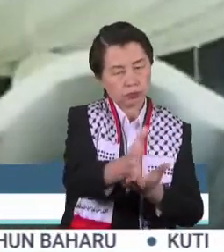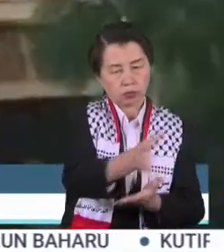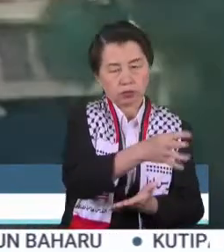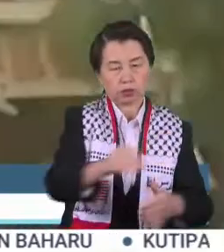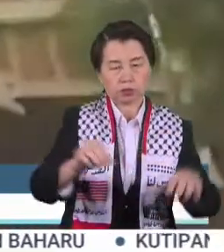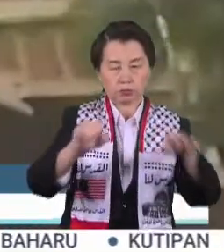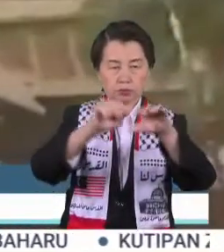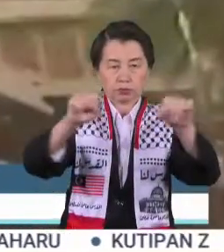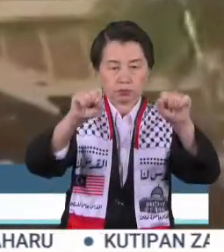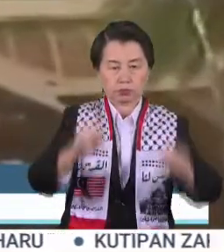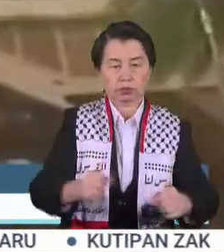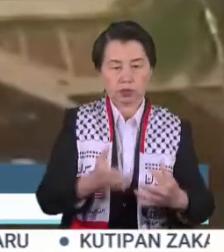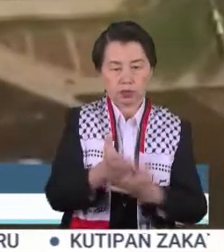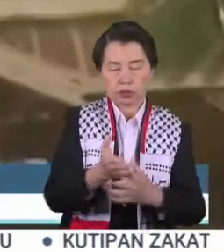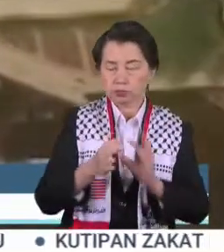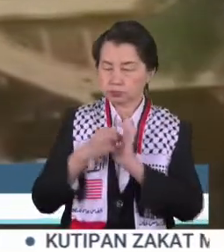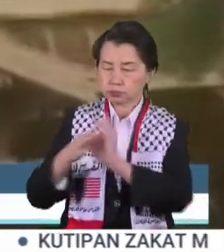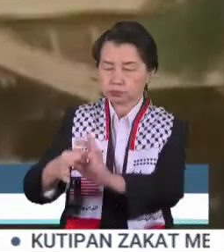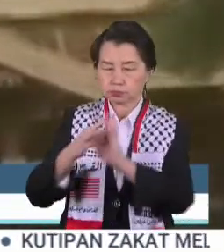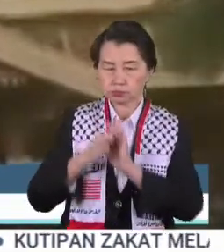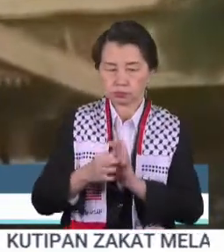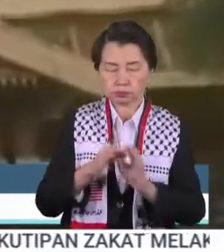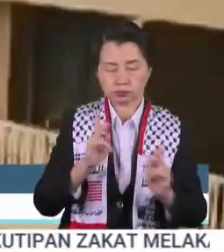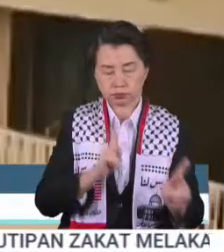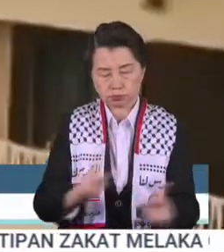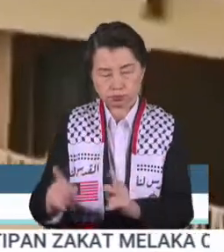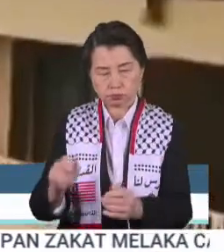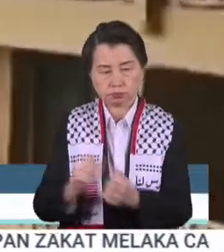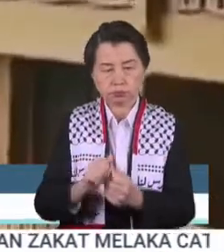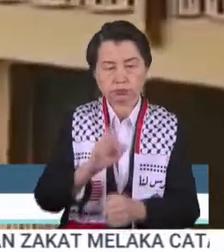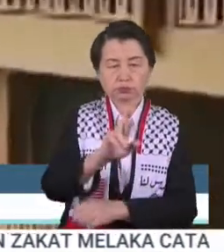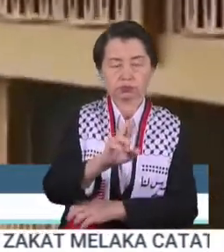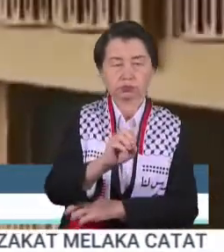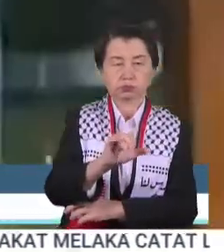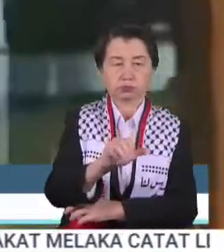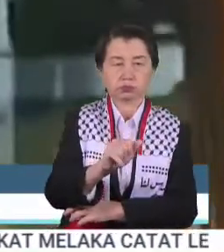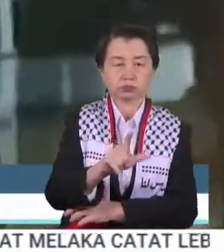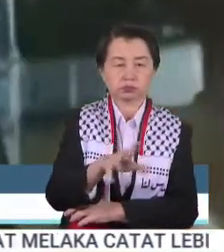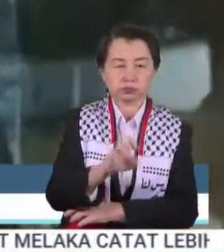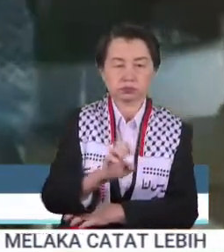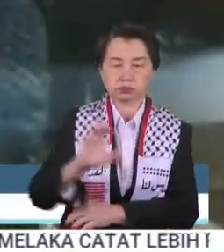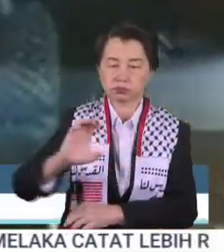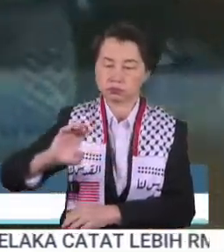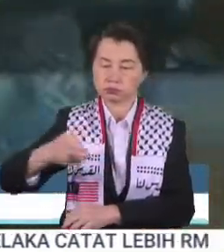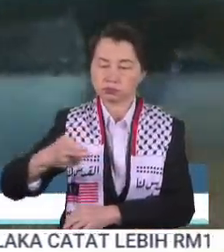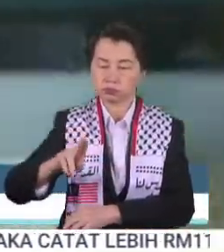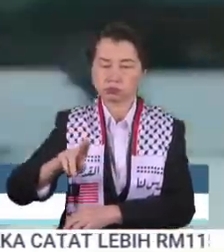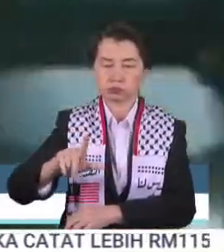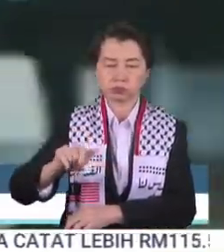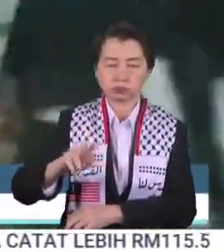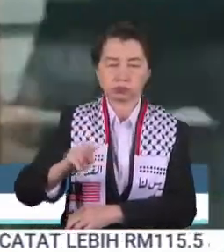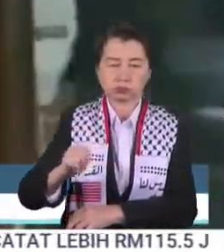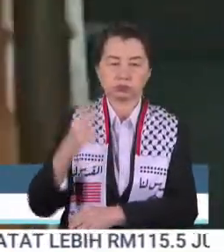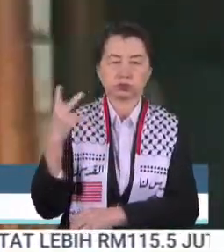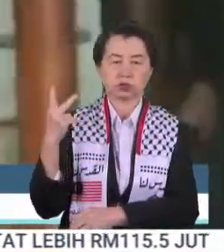dan sistematik melalui kerjasama strategik bersama Royal Chulan Kuala Lumpur.